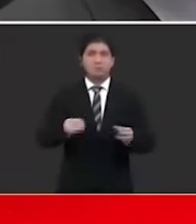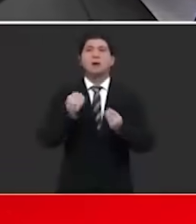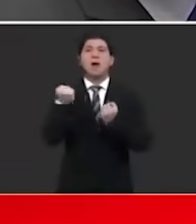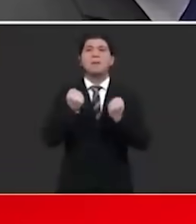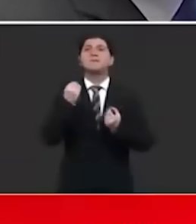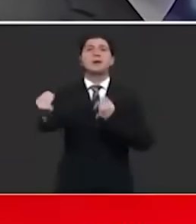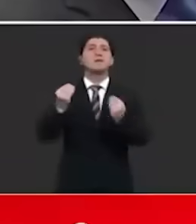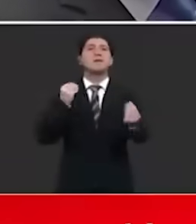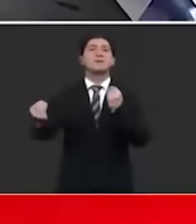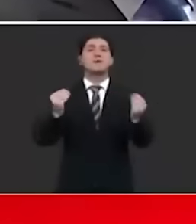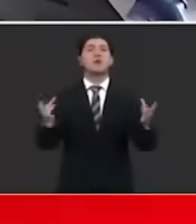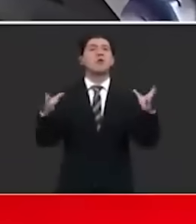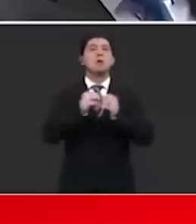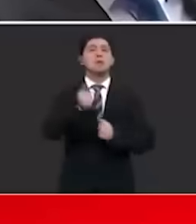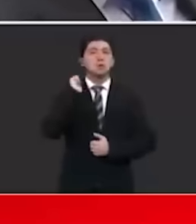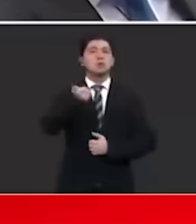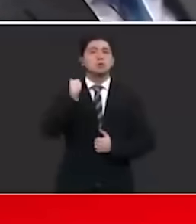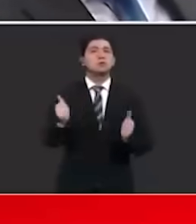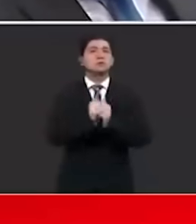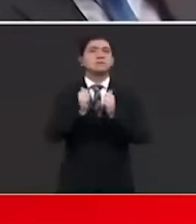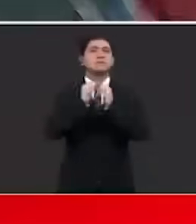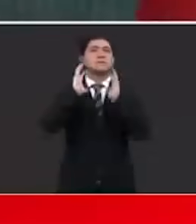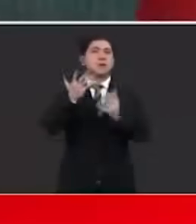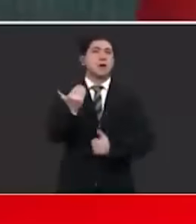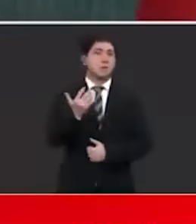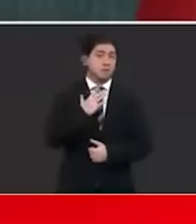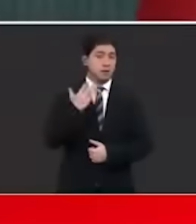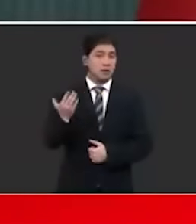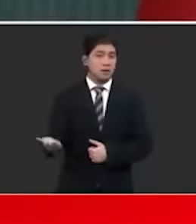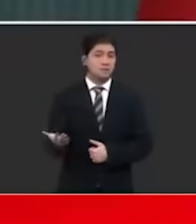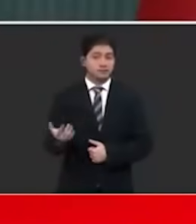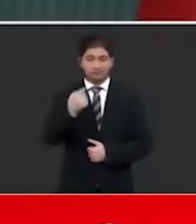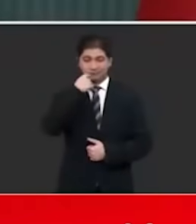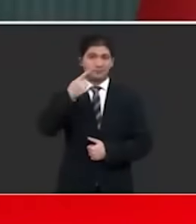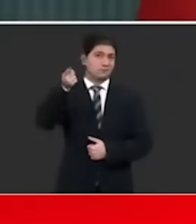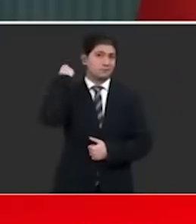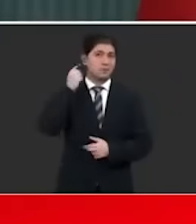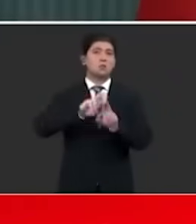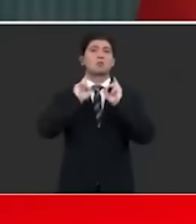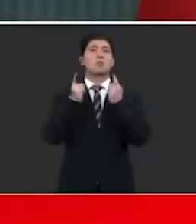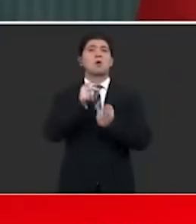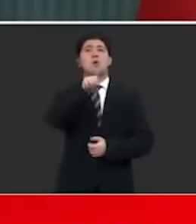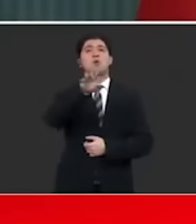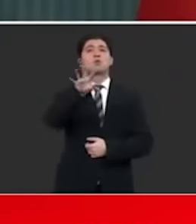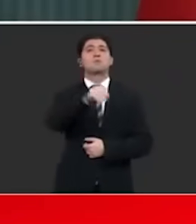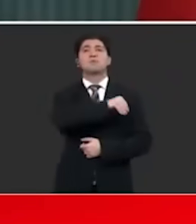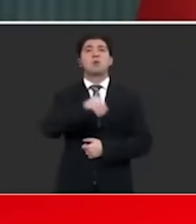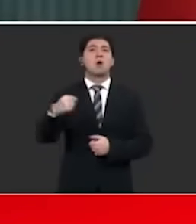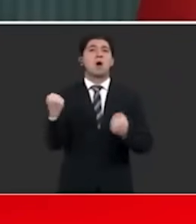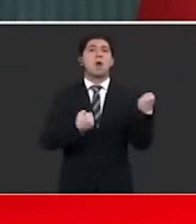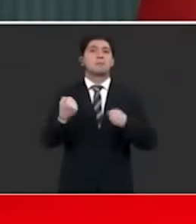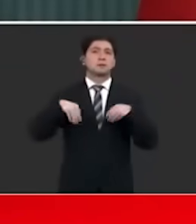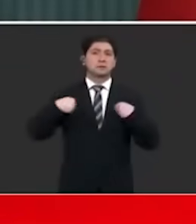araç sayısı günden güne artıyor. Geçen yıl dünyada 14 milyon elektrikli araç